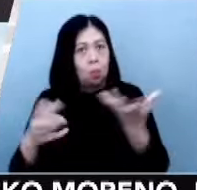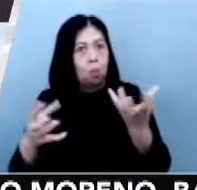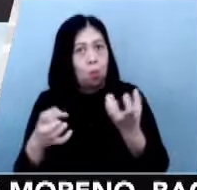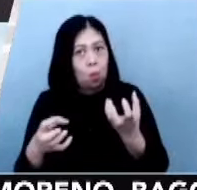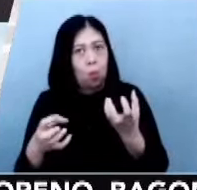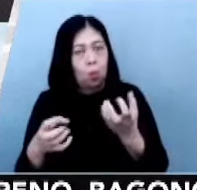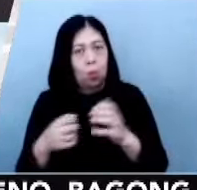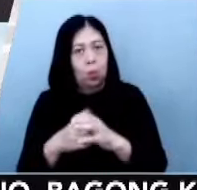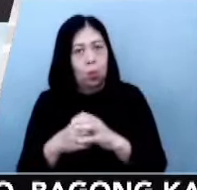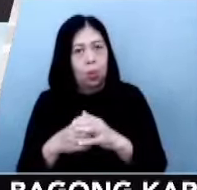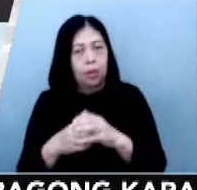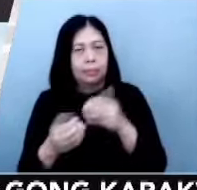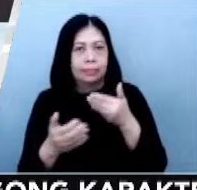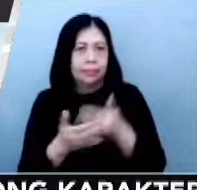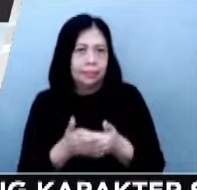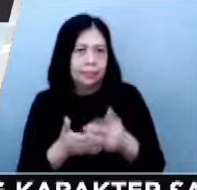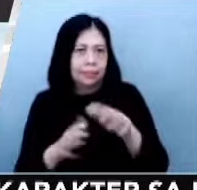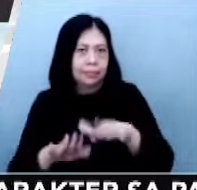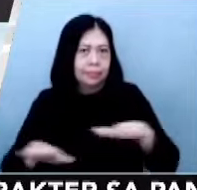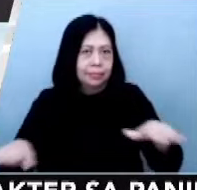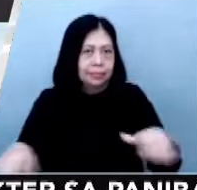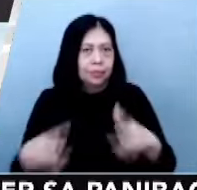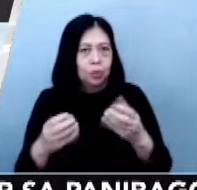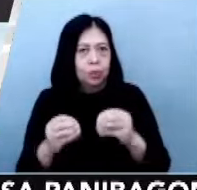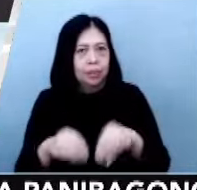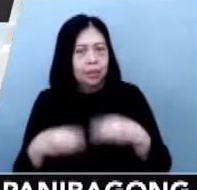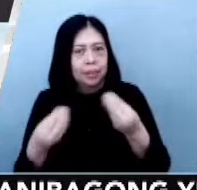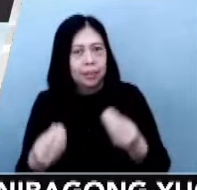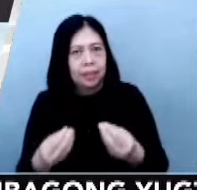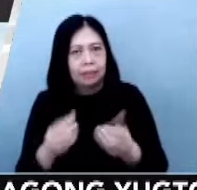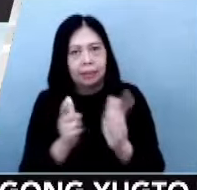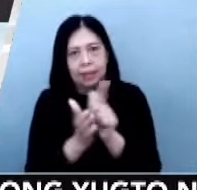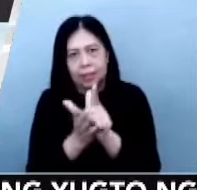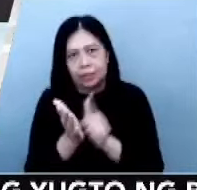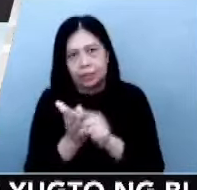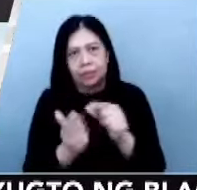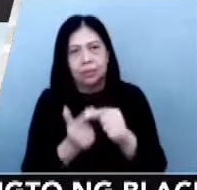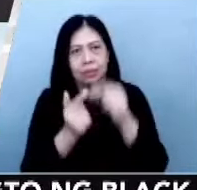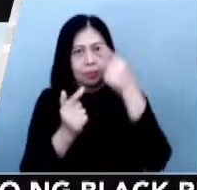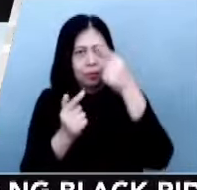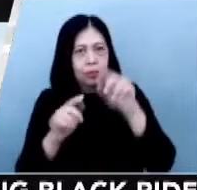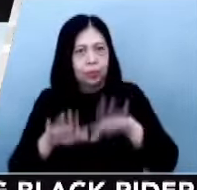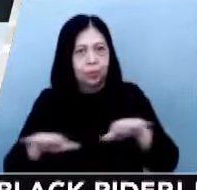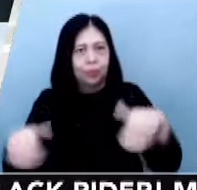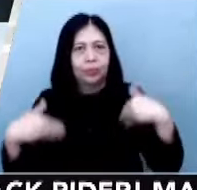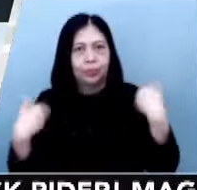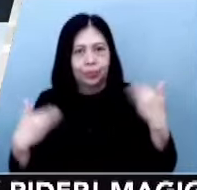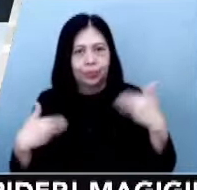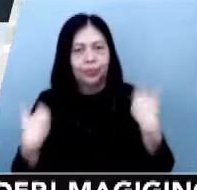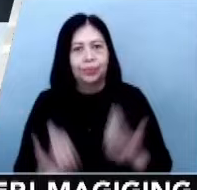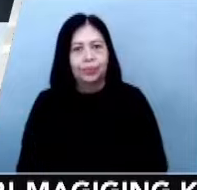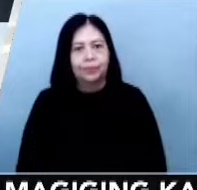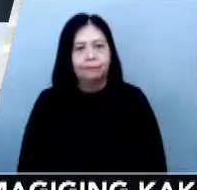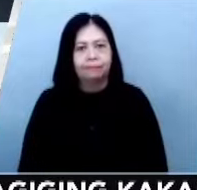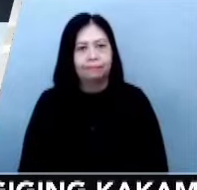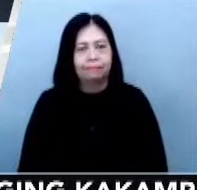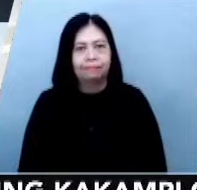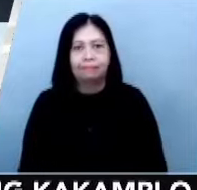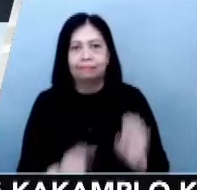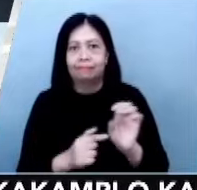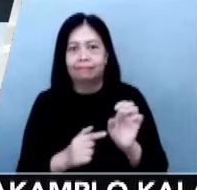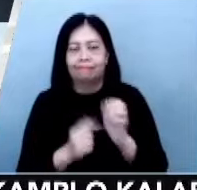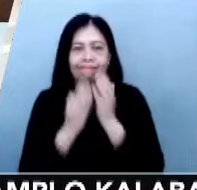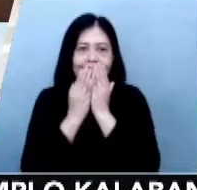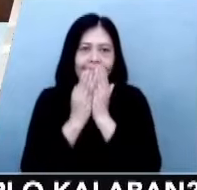ilapit sa kanila. Gusto nating makapagbigay ng mga aral, especially sa mga kabataan na manonood. Extra grateful din daw si Rudo